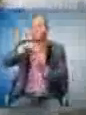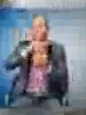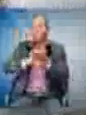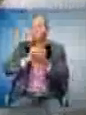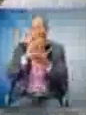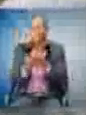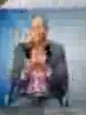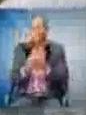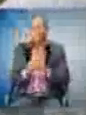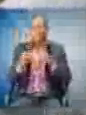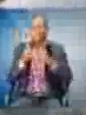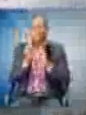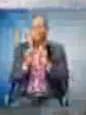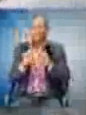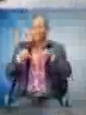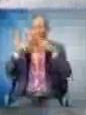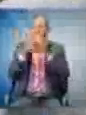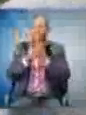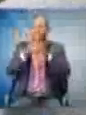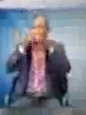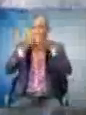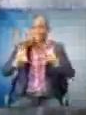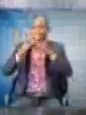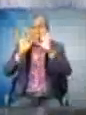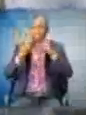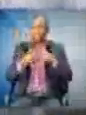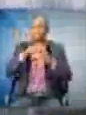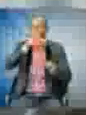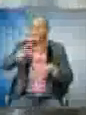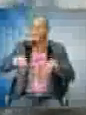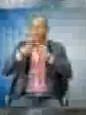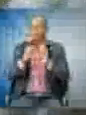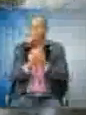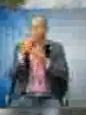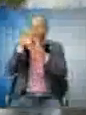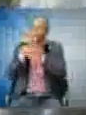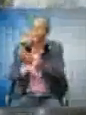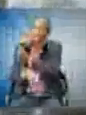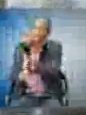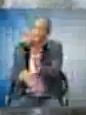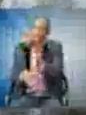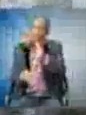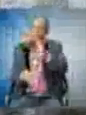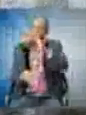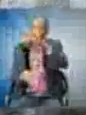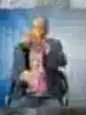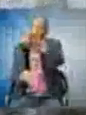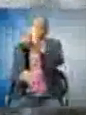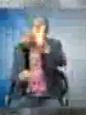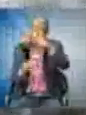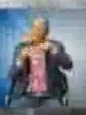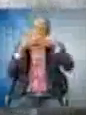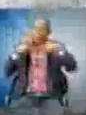y a, si nous partons à la cité, il y a ceux-là qui peuvent emprunter cette route vers la cité, vers le marché qui